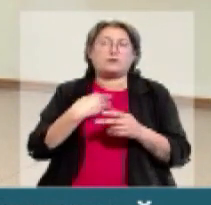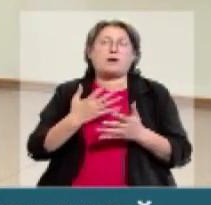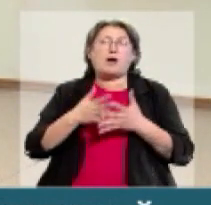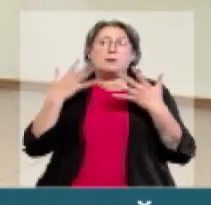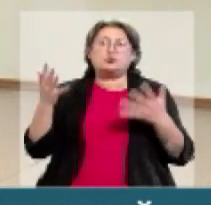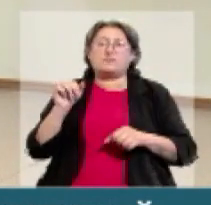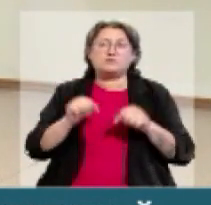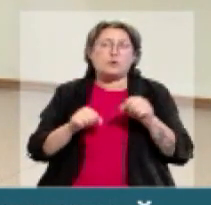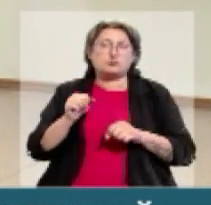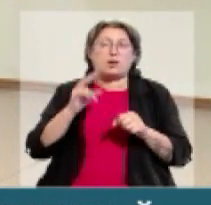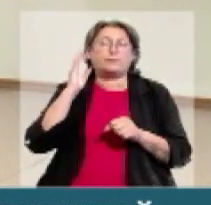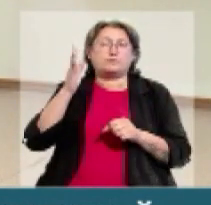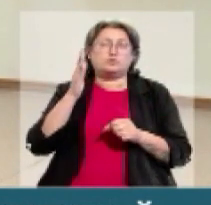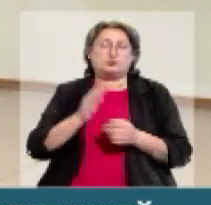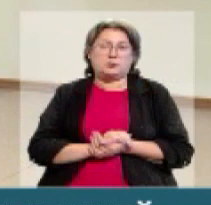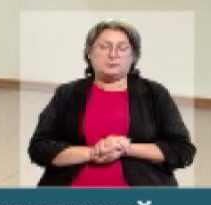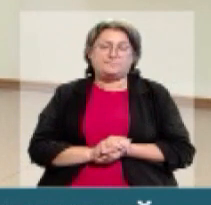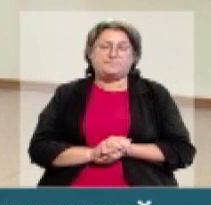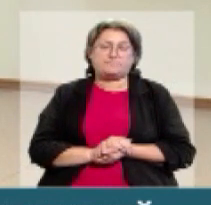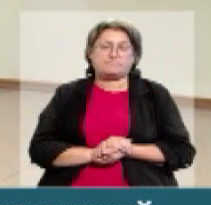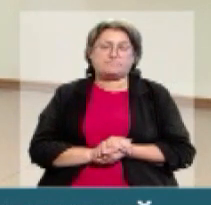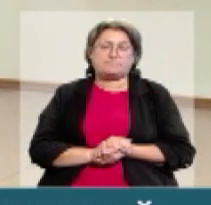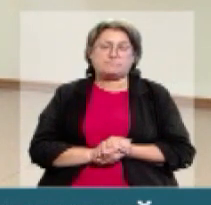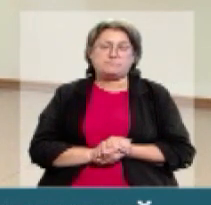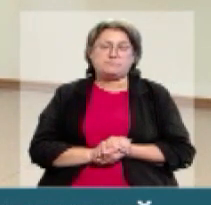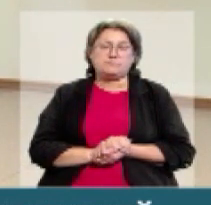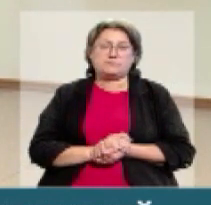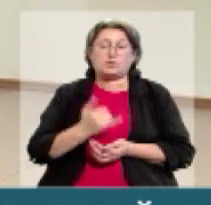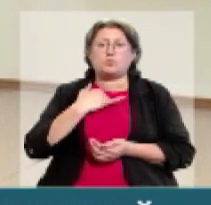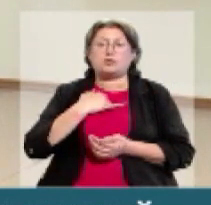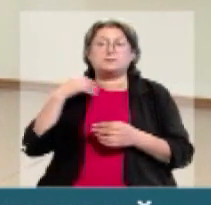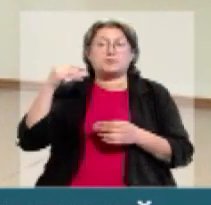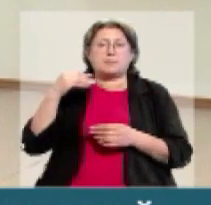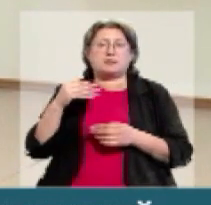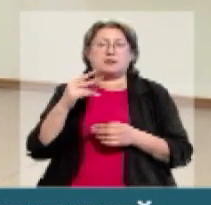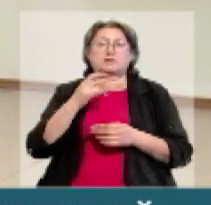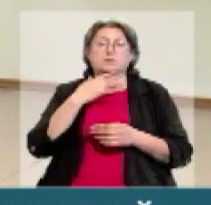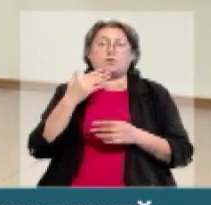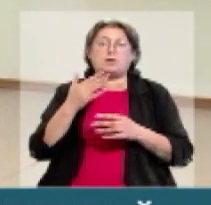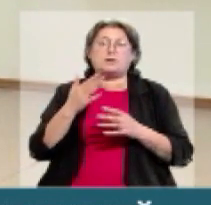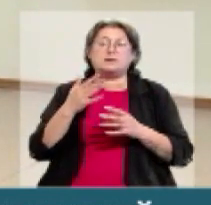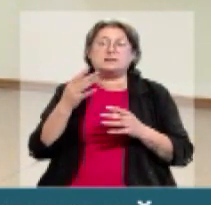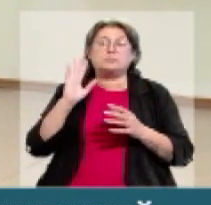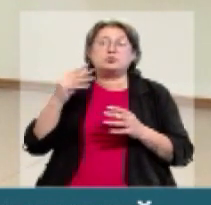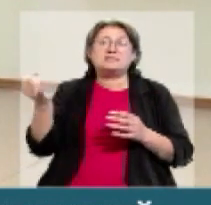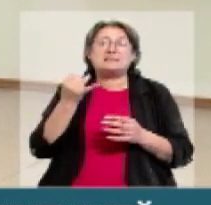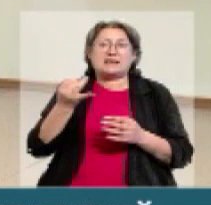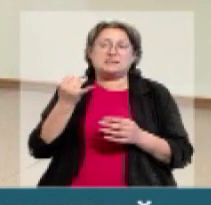огромные возможности на будущее. И как вы заметили, у нас перемены станут намного познавательнее и